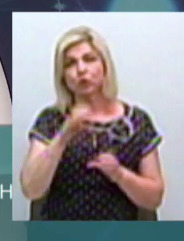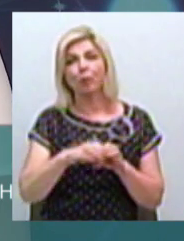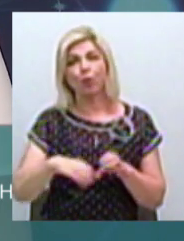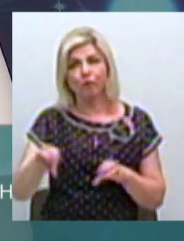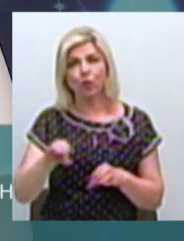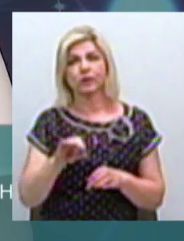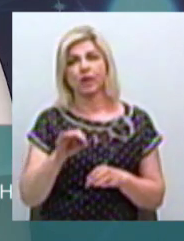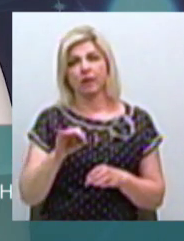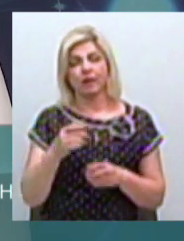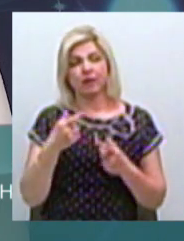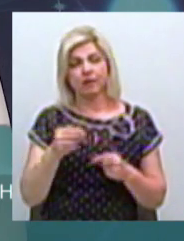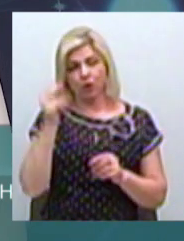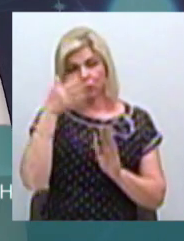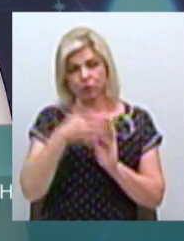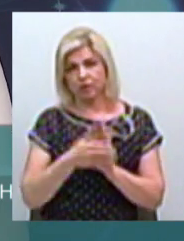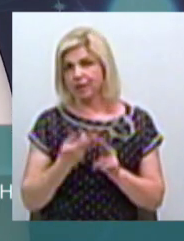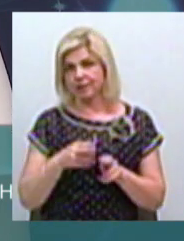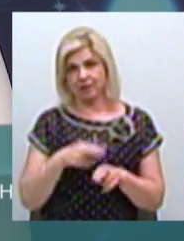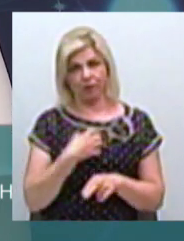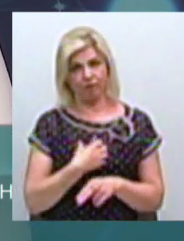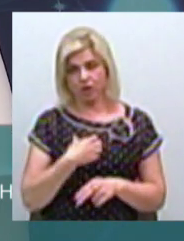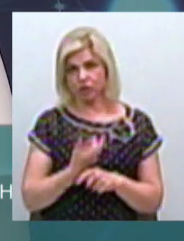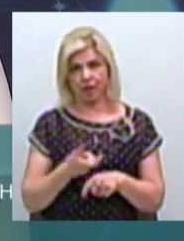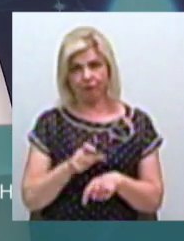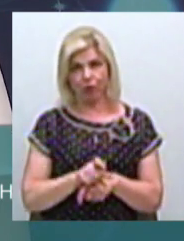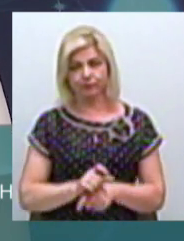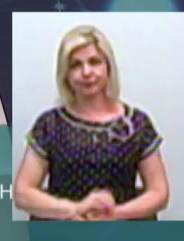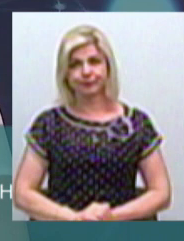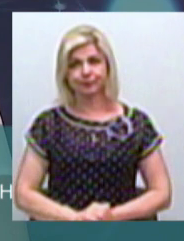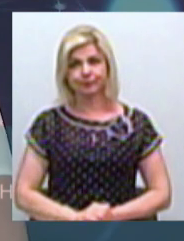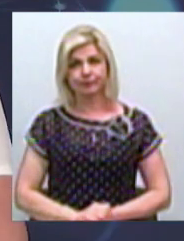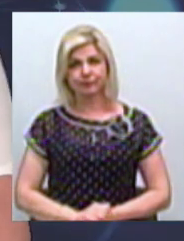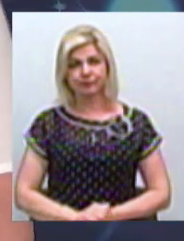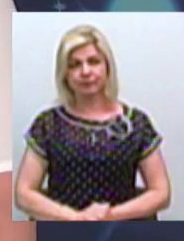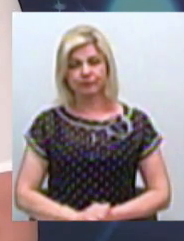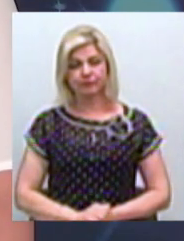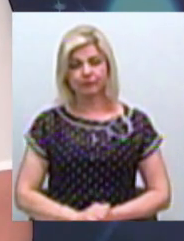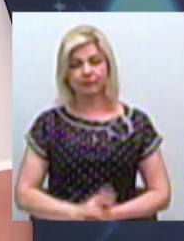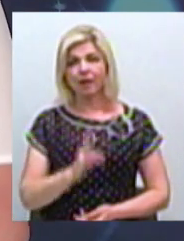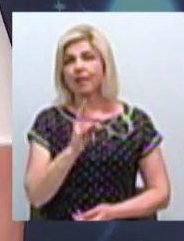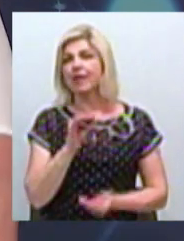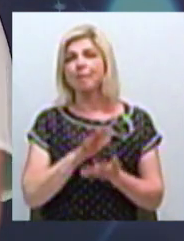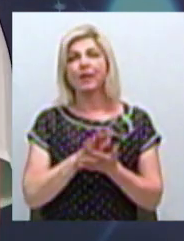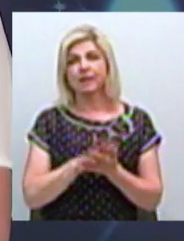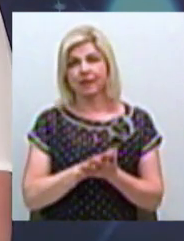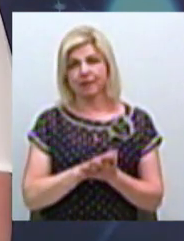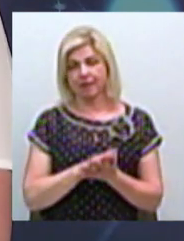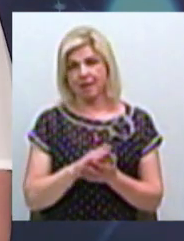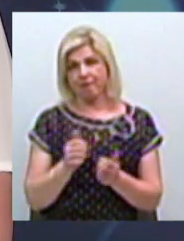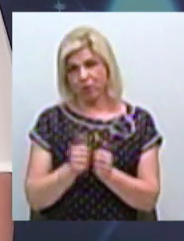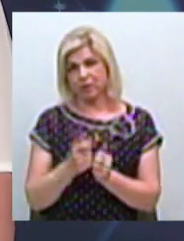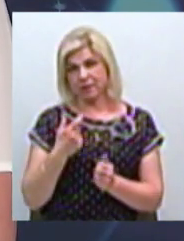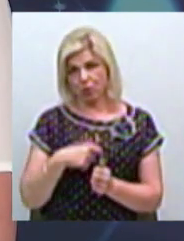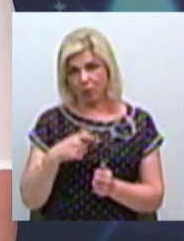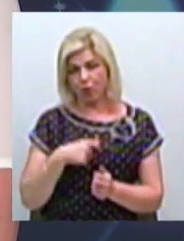яку досліджують, це дуже важливо. Да. Не, і не смітити за собою,